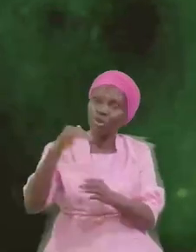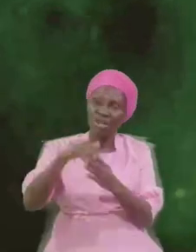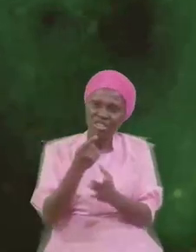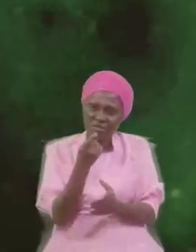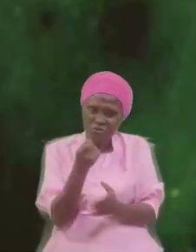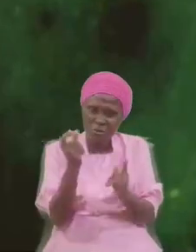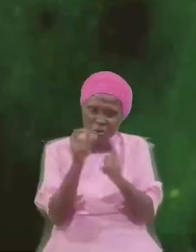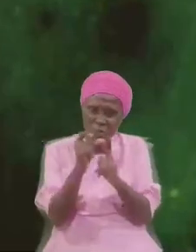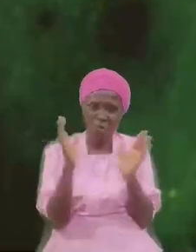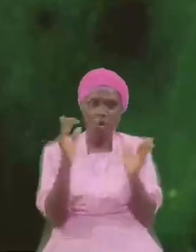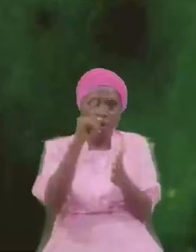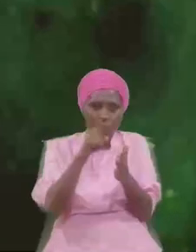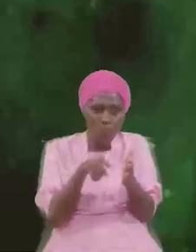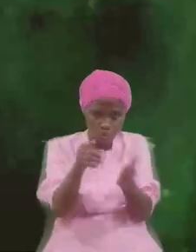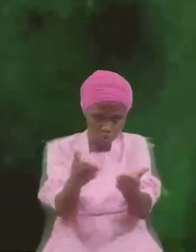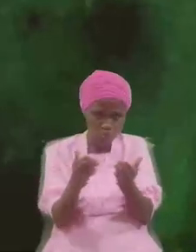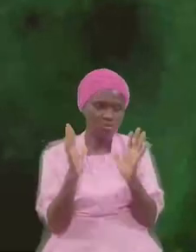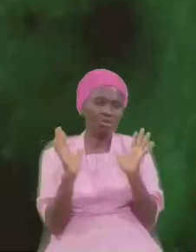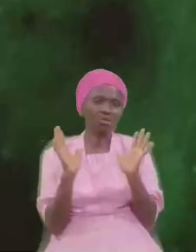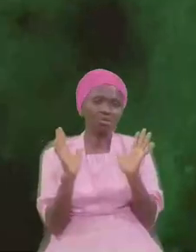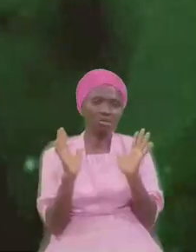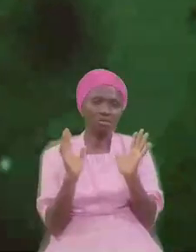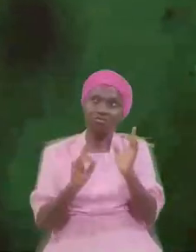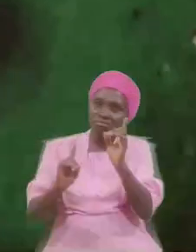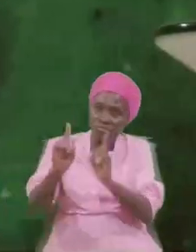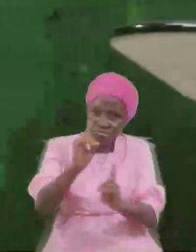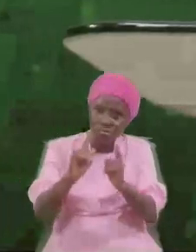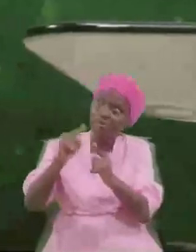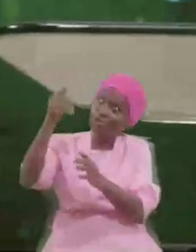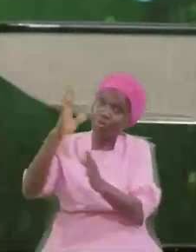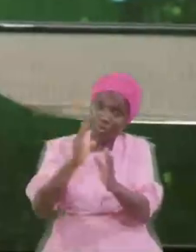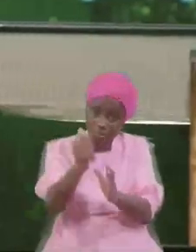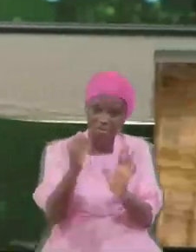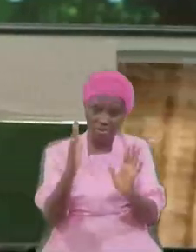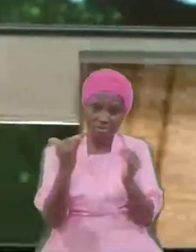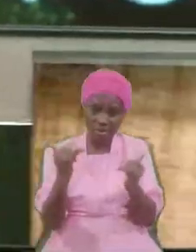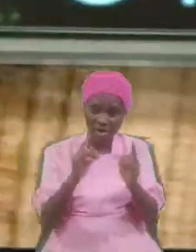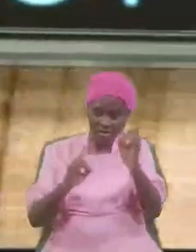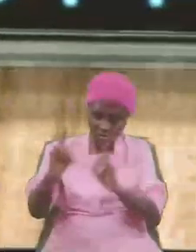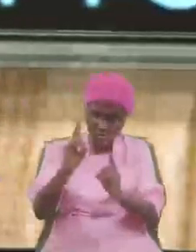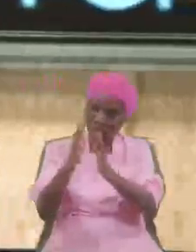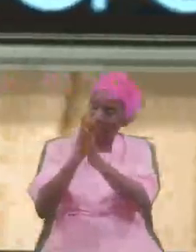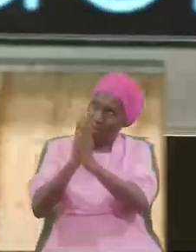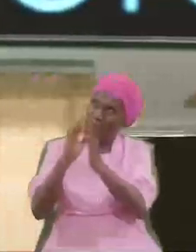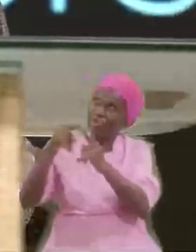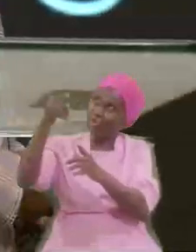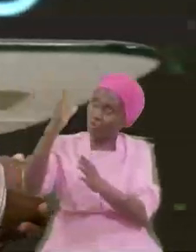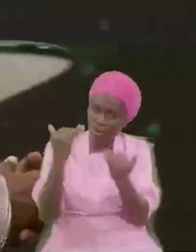moi, je viendrai confirmer cela pour vous au nom de Jésus. Parlez au